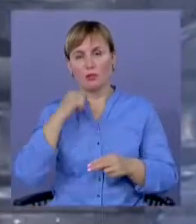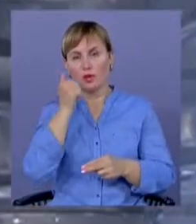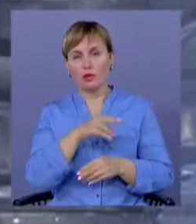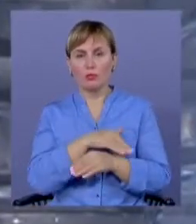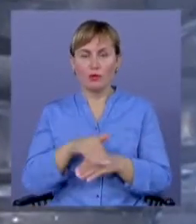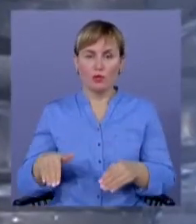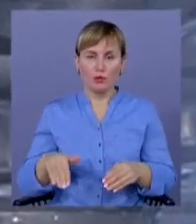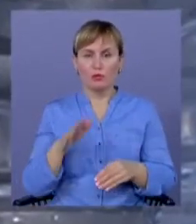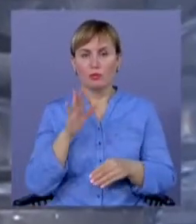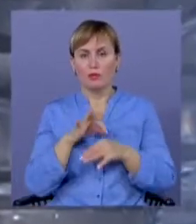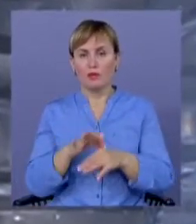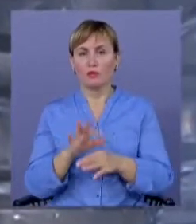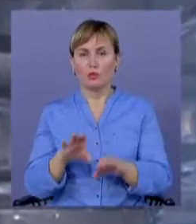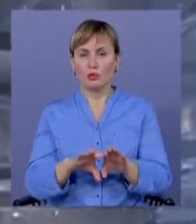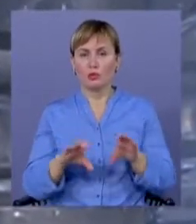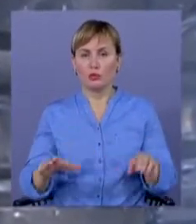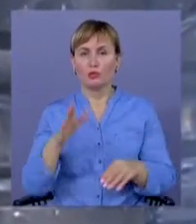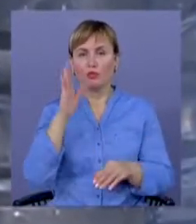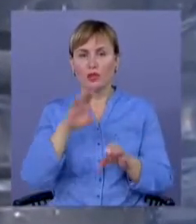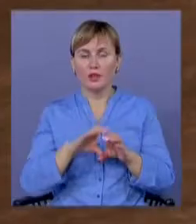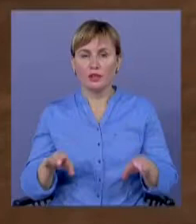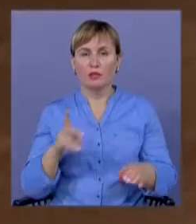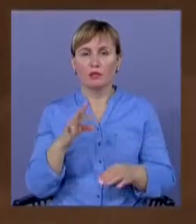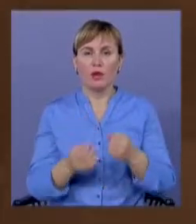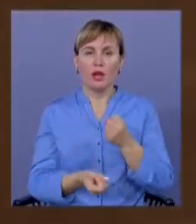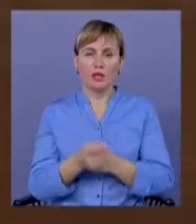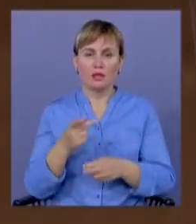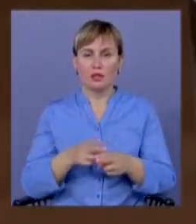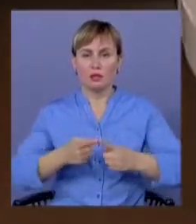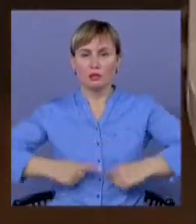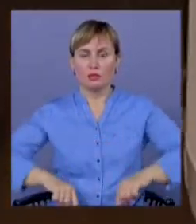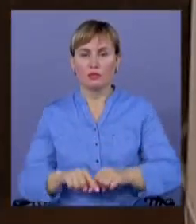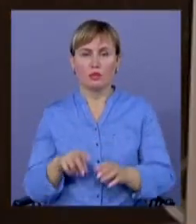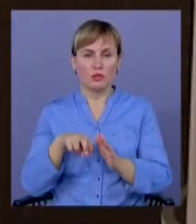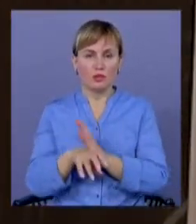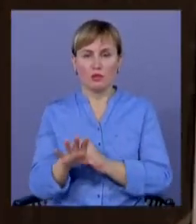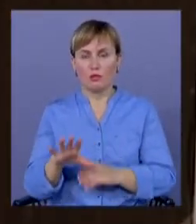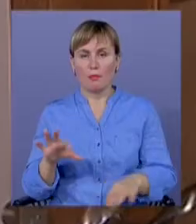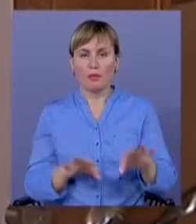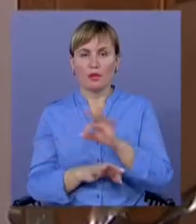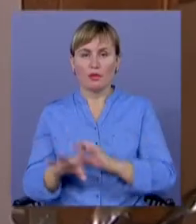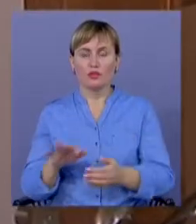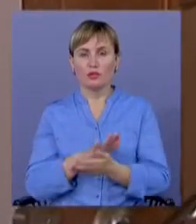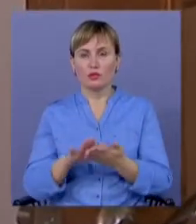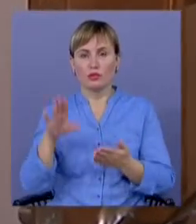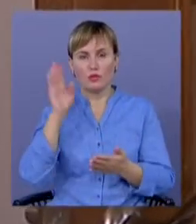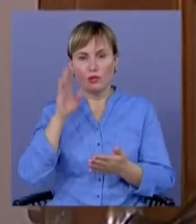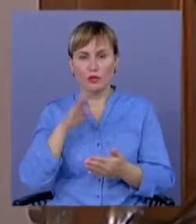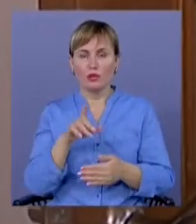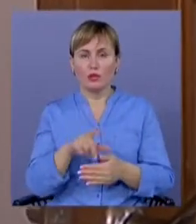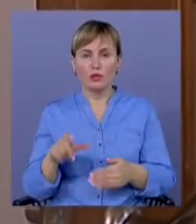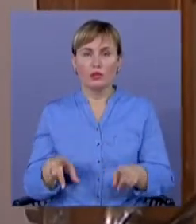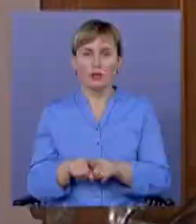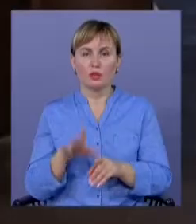улице Мангалекель проложат трубы будущего водопровода. Но оказывается, этот участок не вошел в проект. Видимо, чистую воду горожанам так и